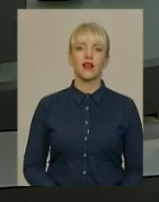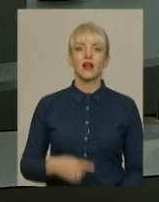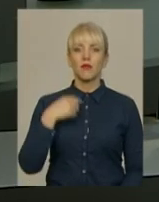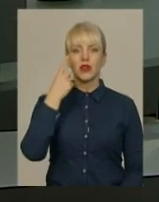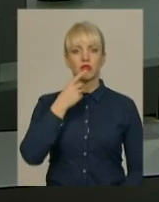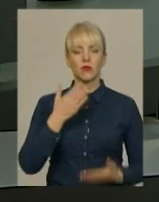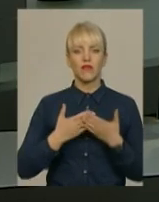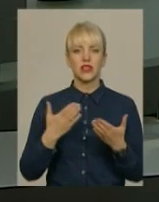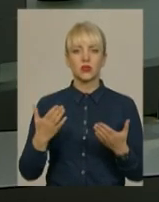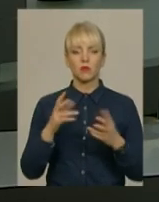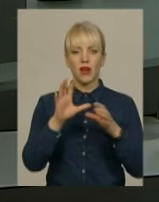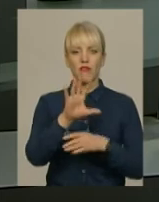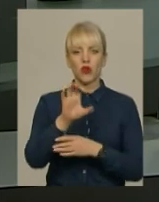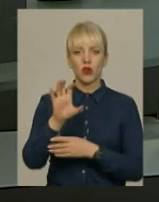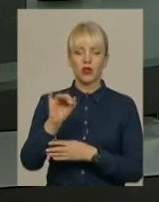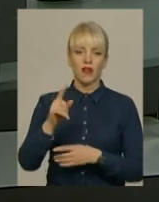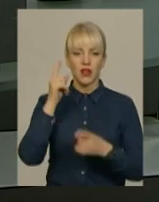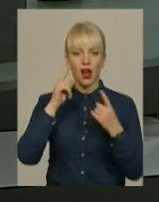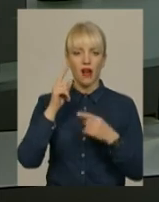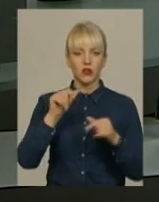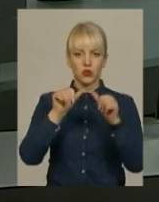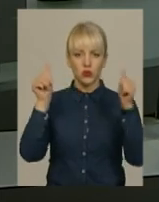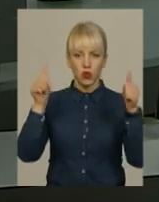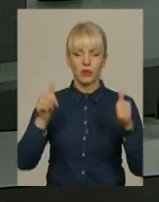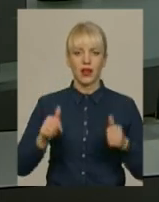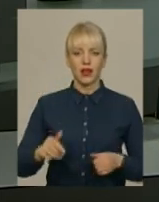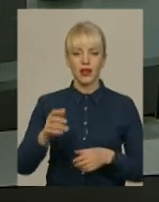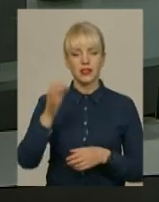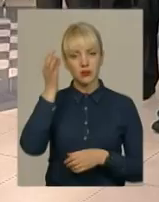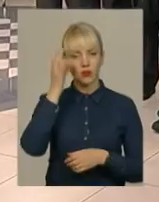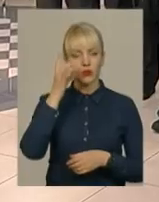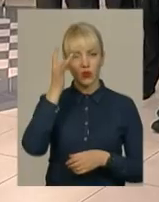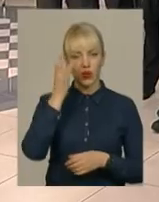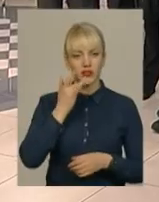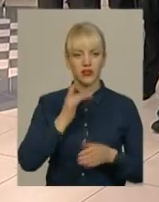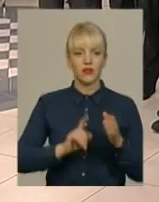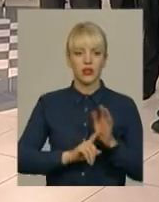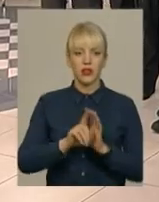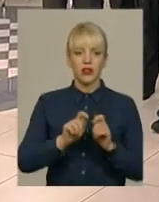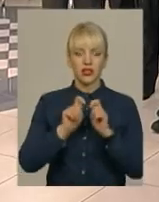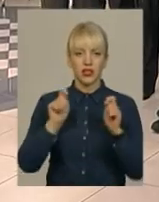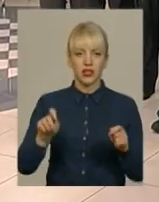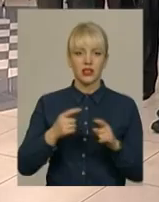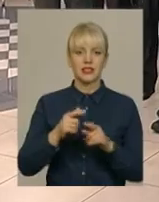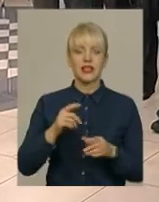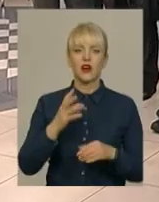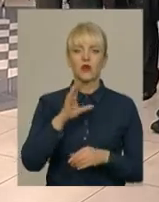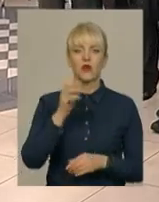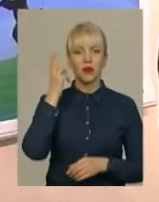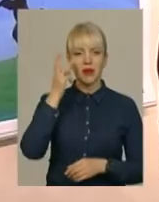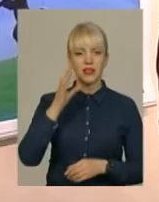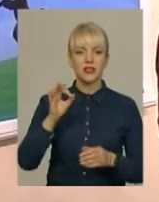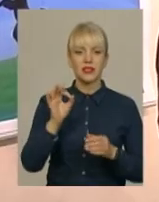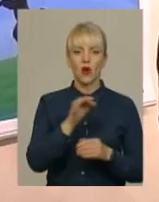Персональна виставка фотографій і авторського плакату з назвою «Спогади про літо» відкрилась у сервісному центрі «Хмельницькобленерго».